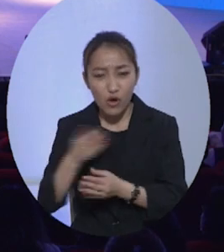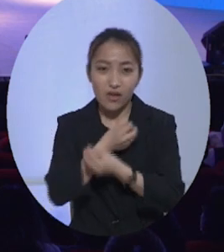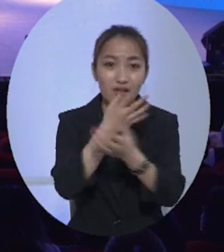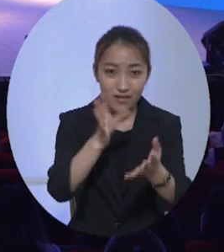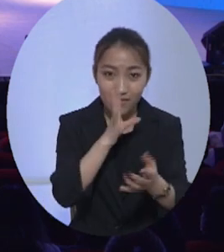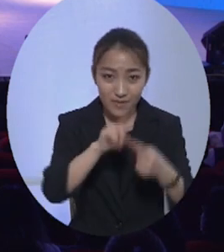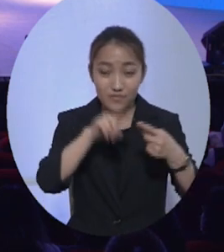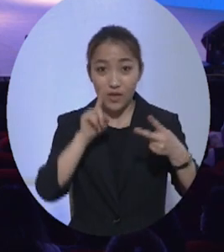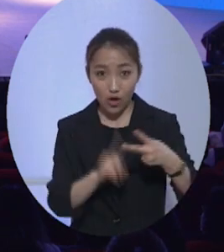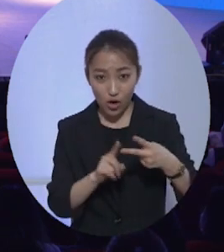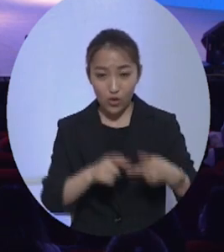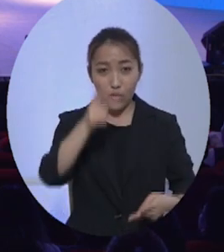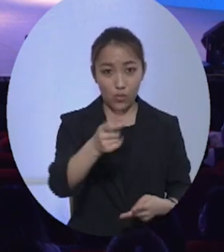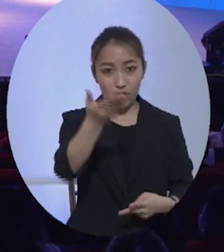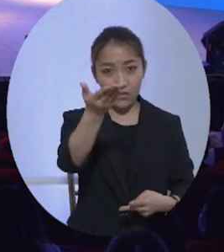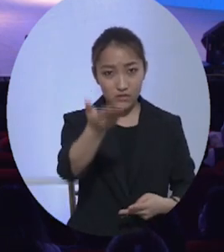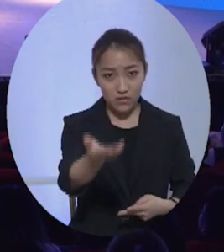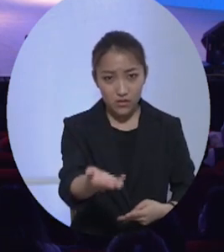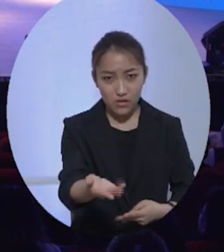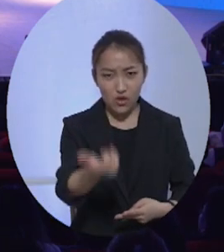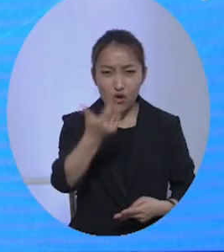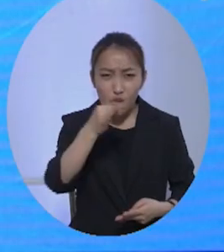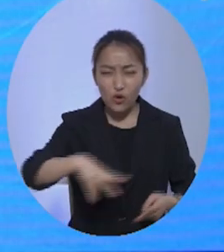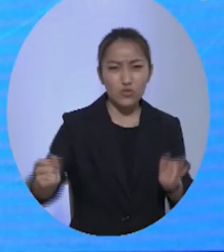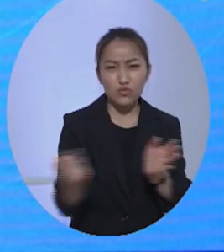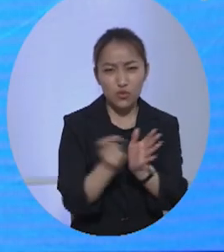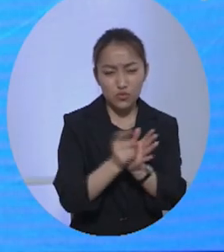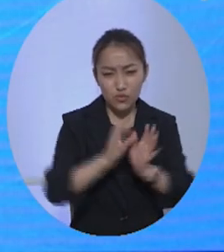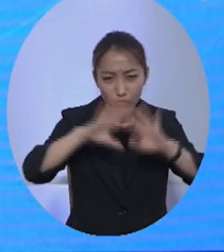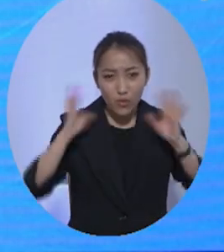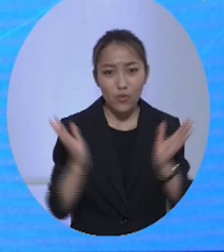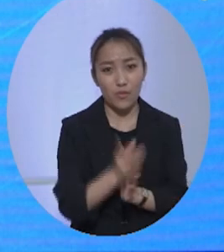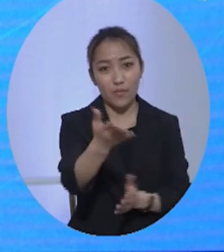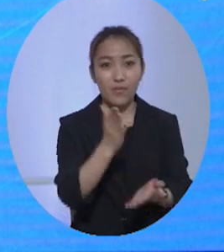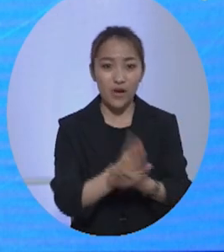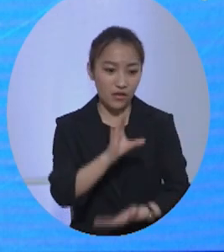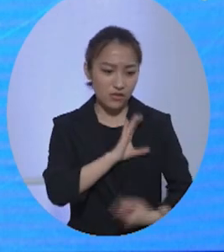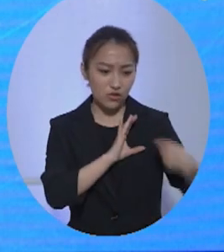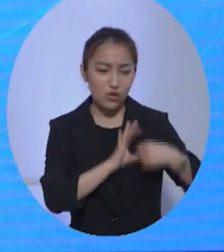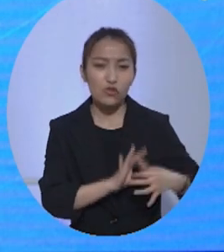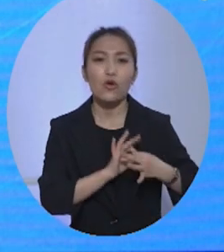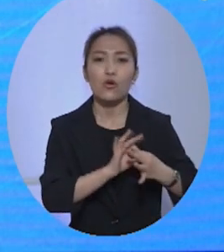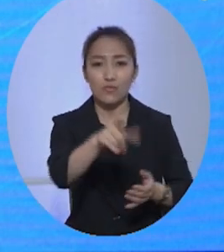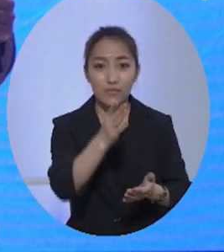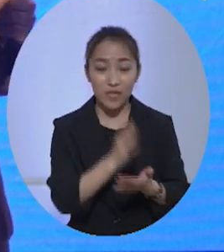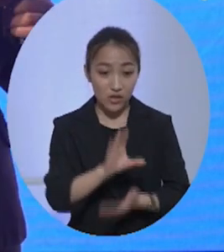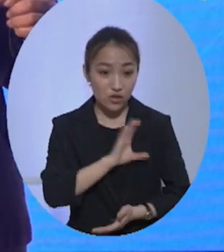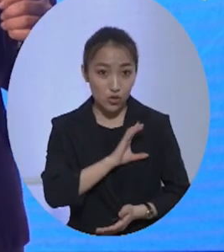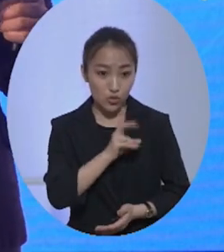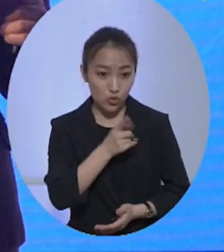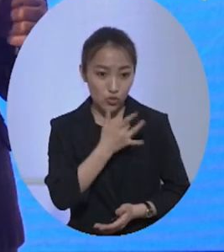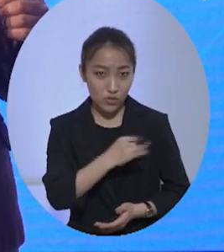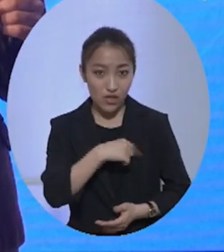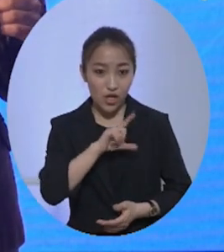тал өрөөсөө хүн танаас бүх юм шалтгаалах юм байна. Тэгээ таны сэтгэлээс шалтгаалах юм байна тийм ээ. Таны сэтгэл зүйн